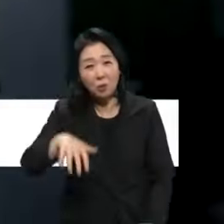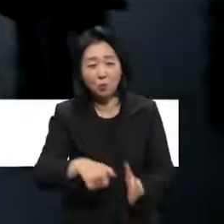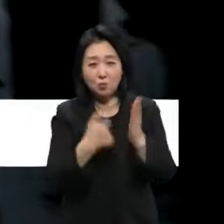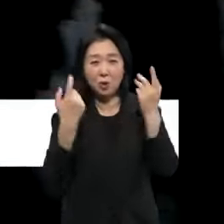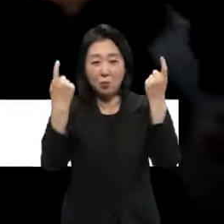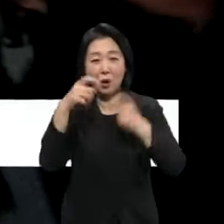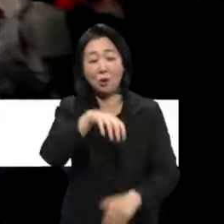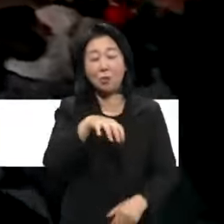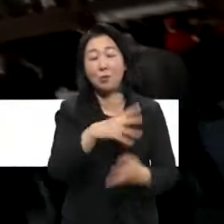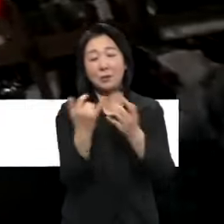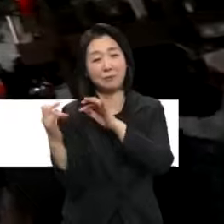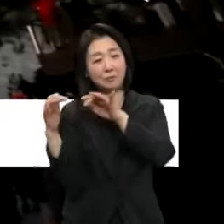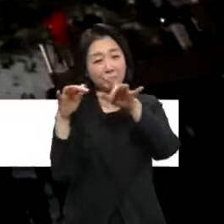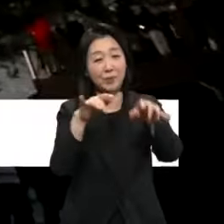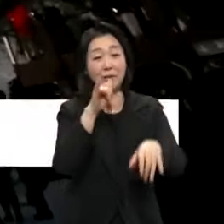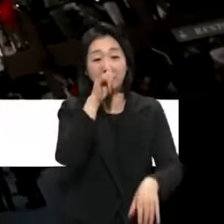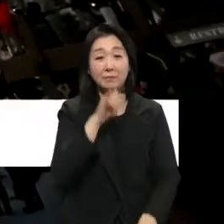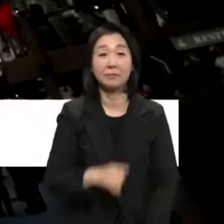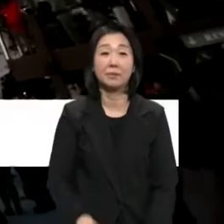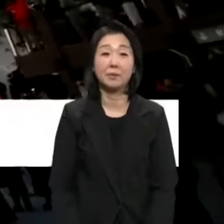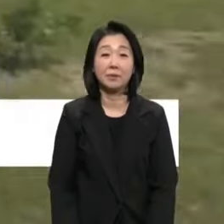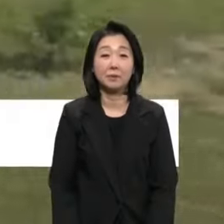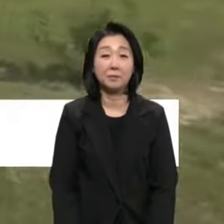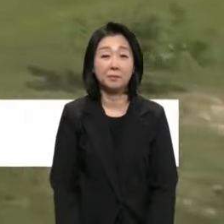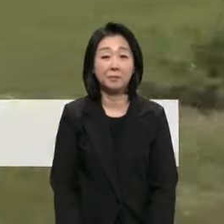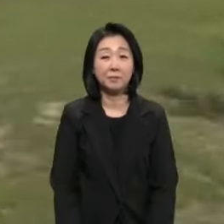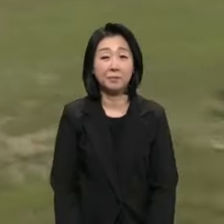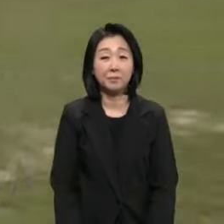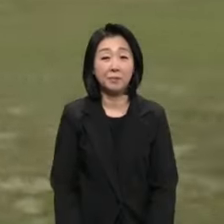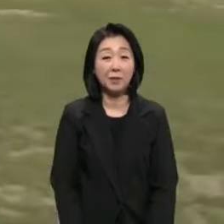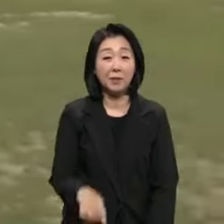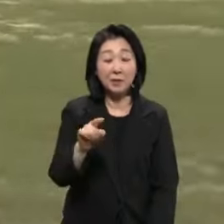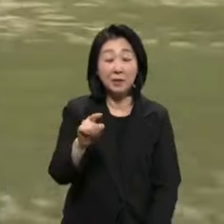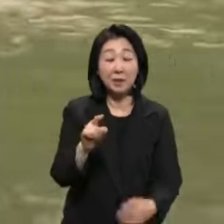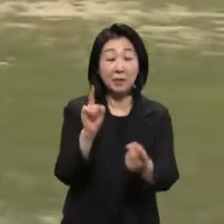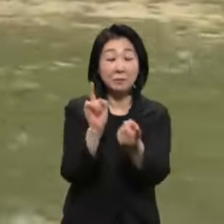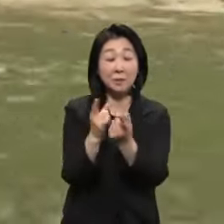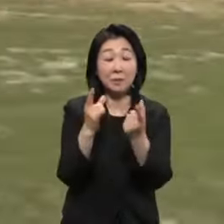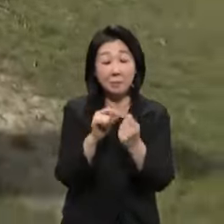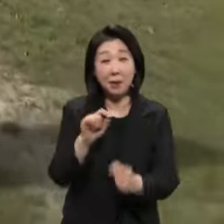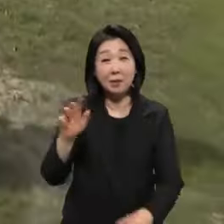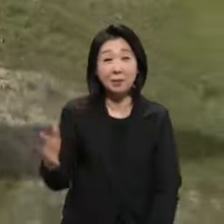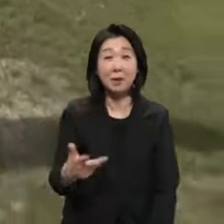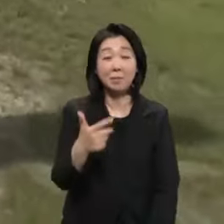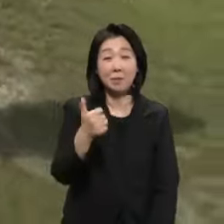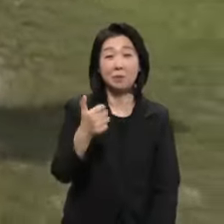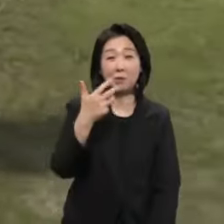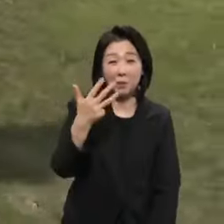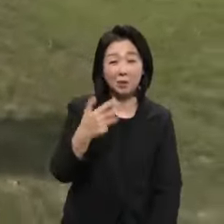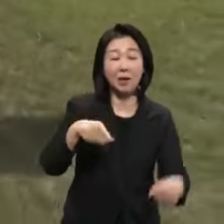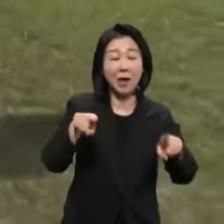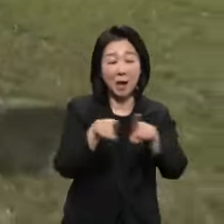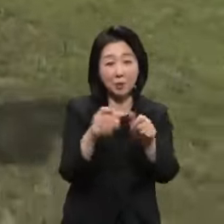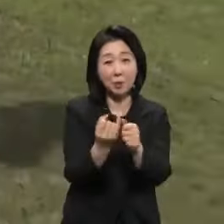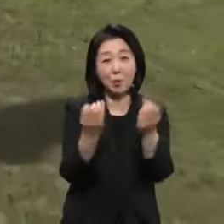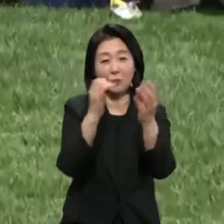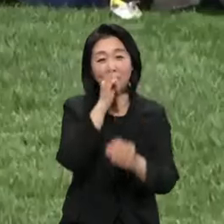관광지로도 사람들이 모였습니다. 아칸소주에선 이날에 맞춰 358쌍의 커플이 합동 결혼식을